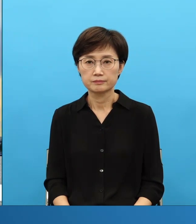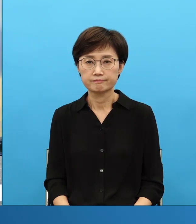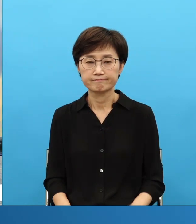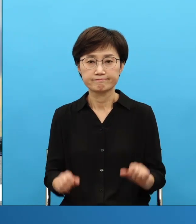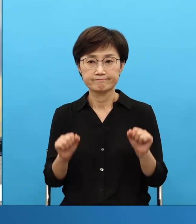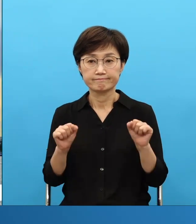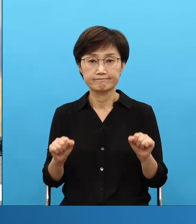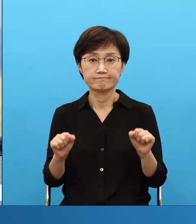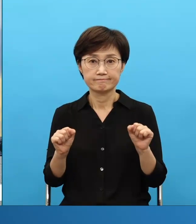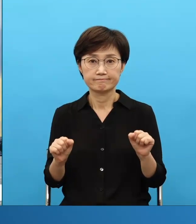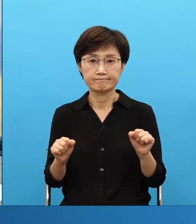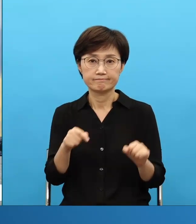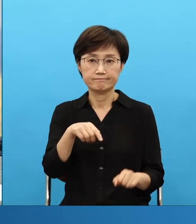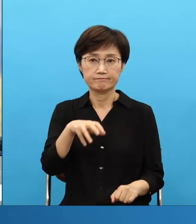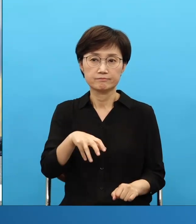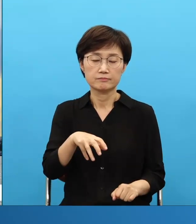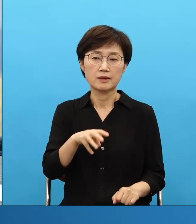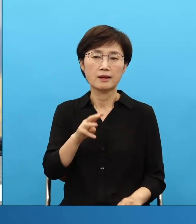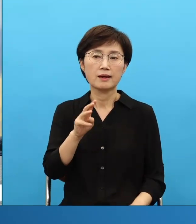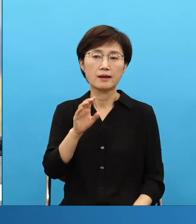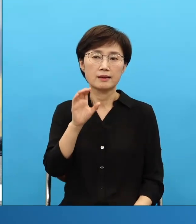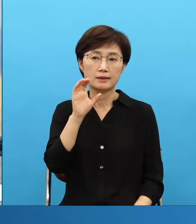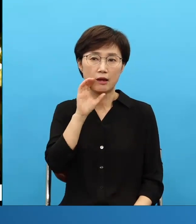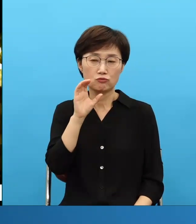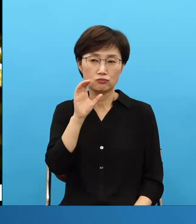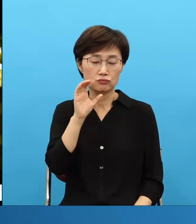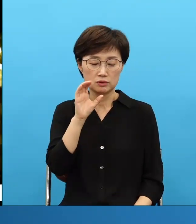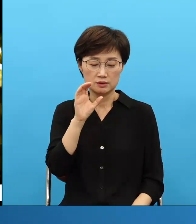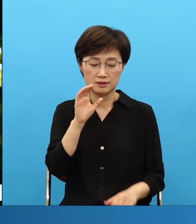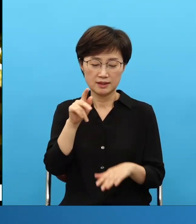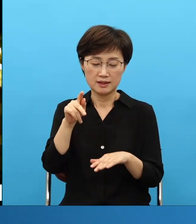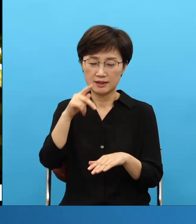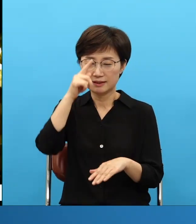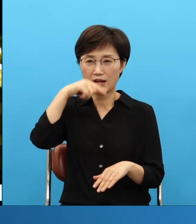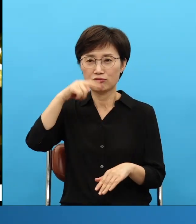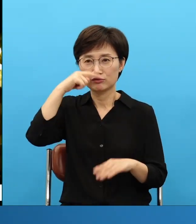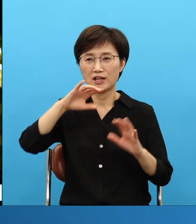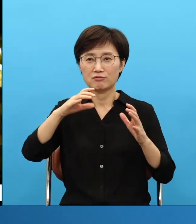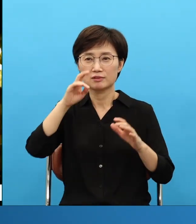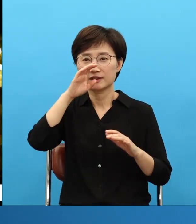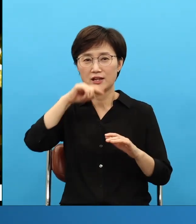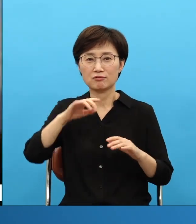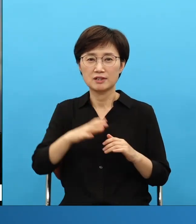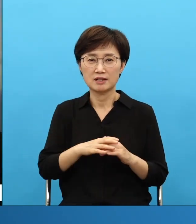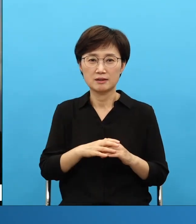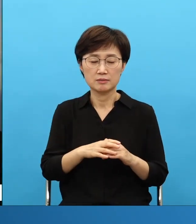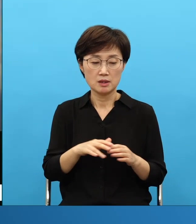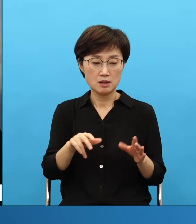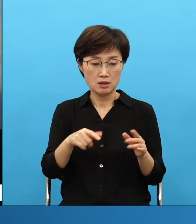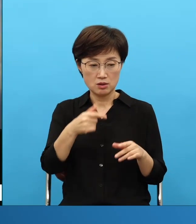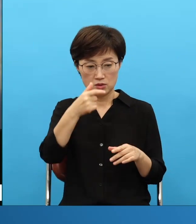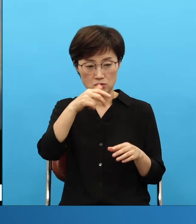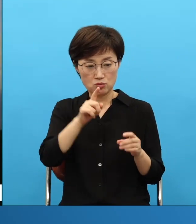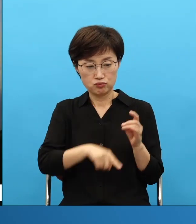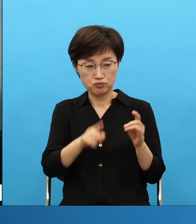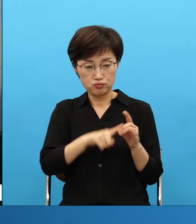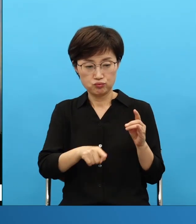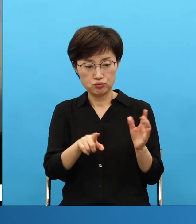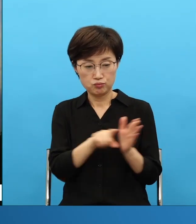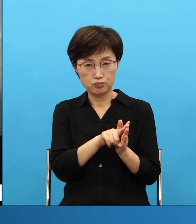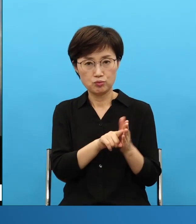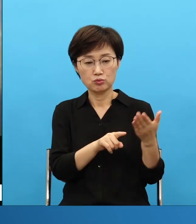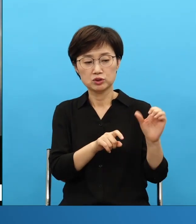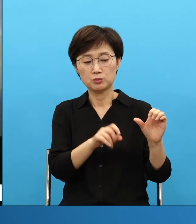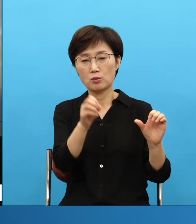안녕 얘들아, 이곳은 태국 방콕이야. 태국은 95%가 불교를 믿는 불교 국가야. 새벽마다